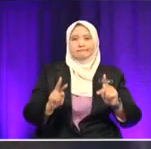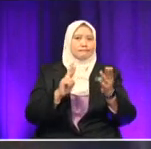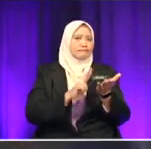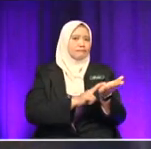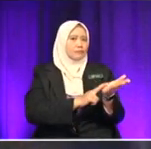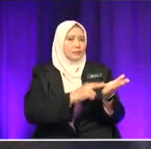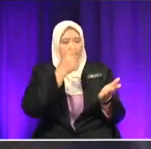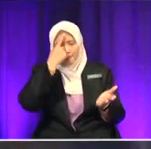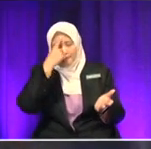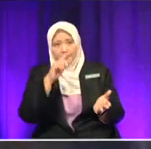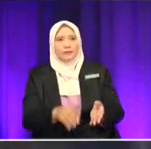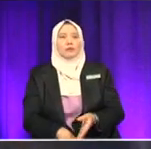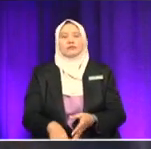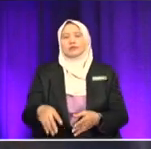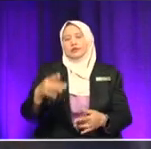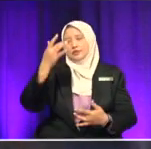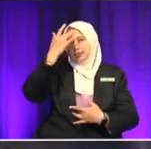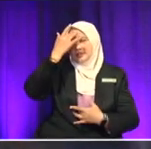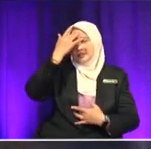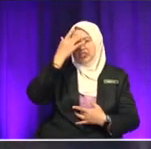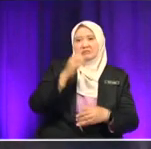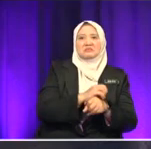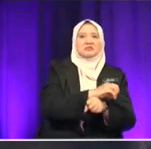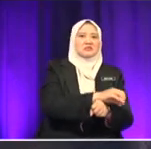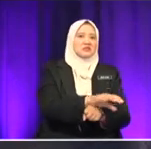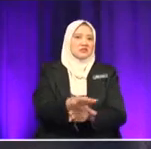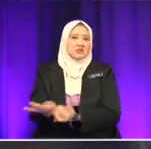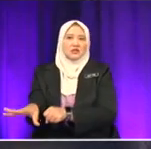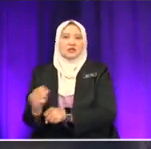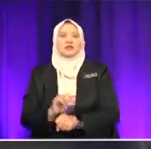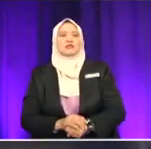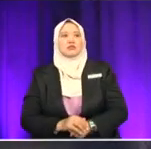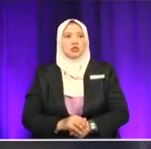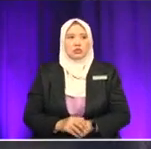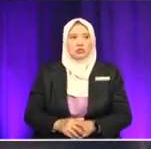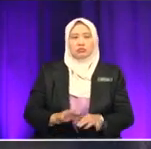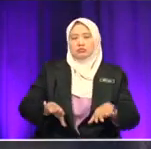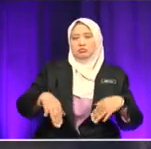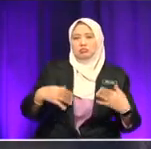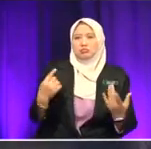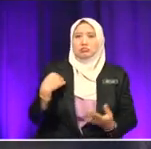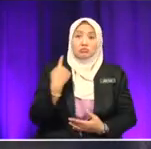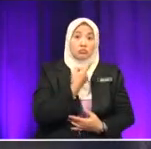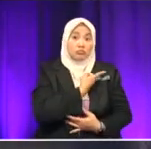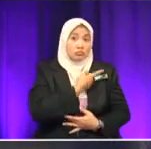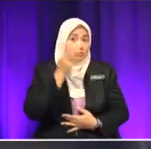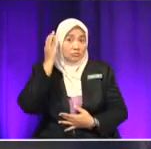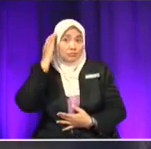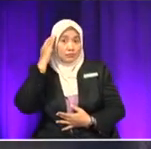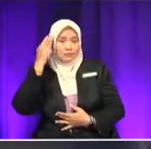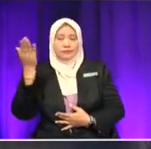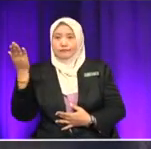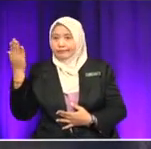yang cukup menarik apabila kita sendiri bersama dengan cikgu hari ini dapat mengetahui tentang bagaimana untuk kita merawat penyakit-penyakit yang disebabkan oleh